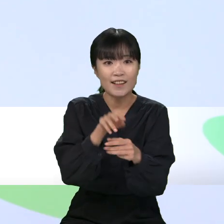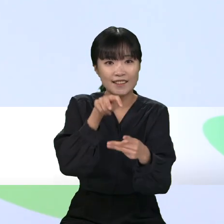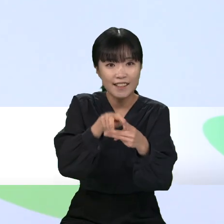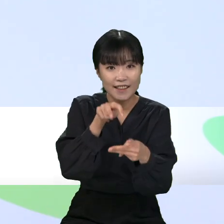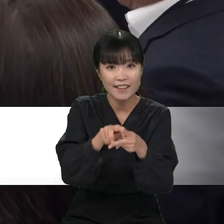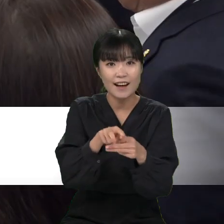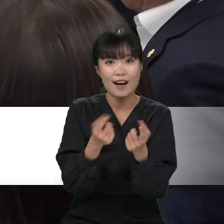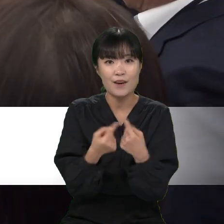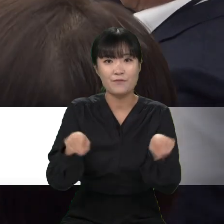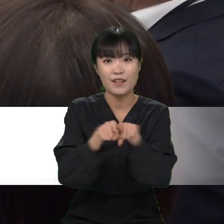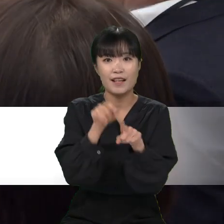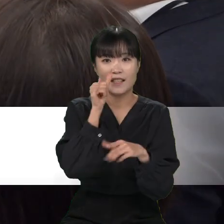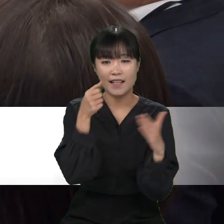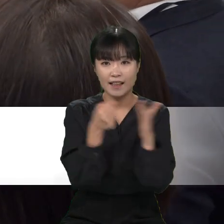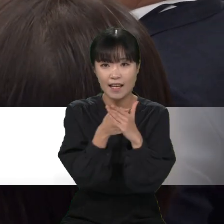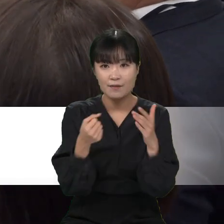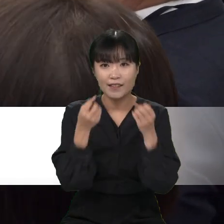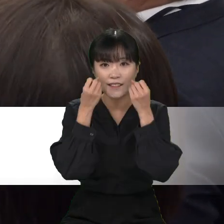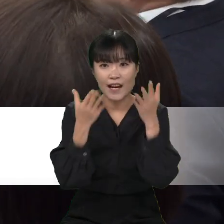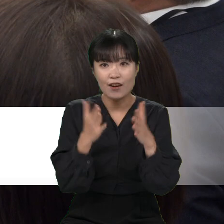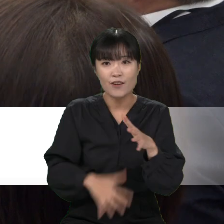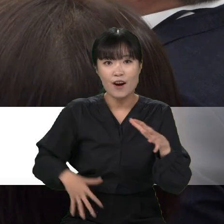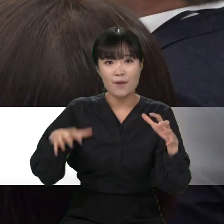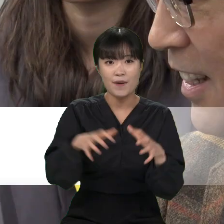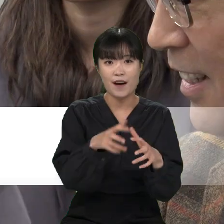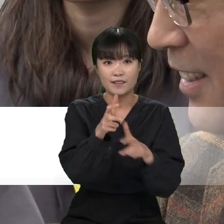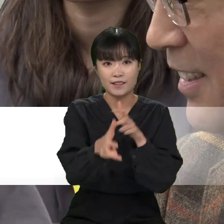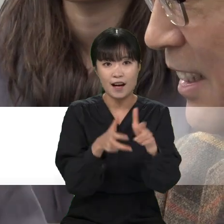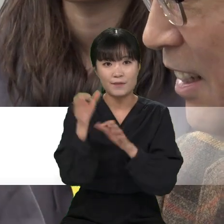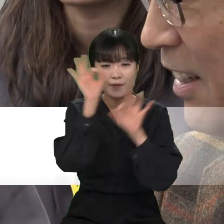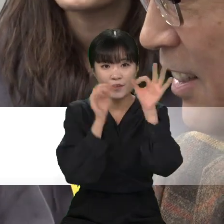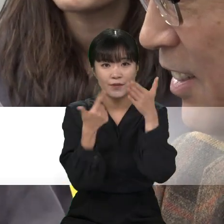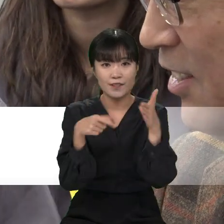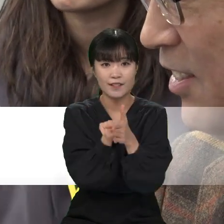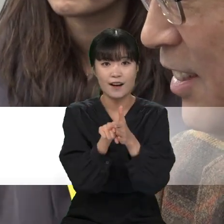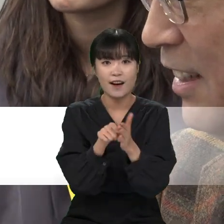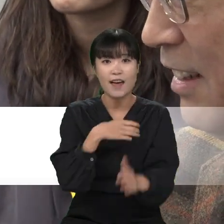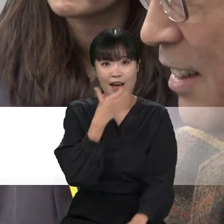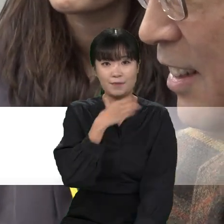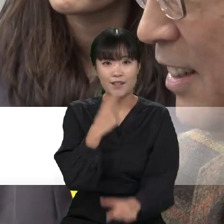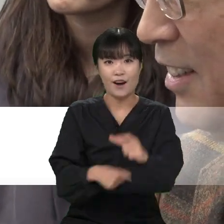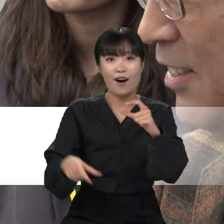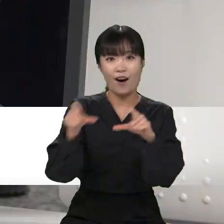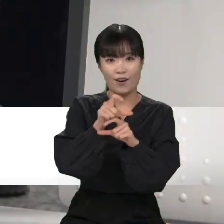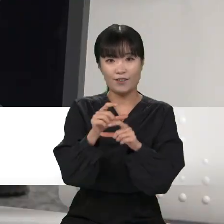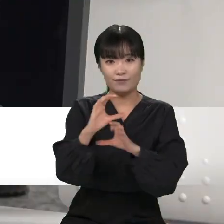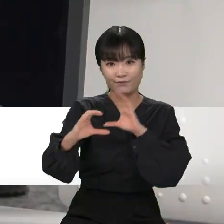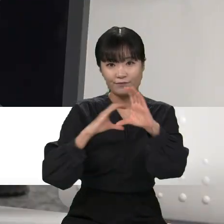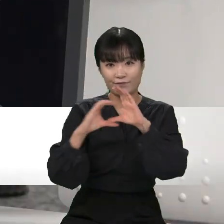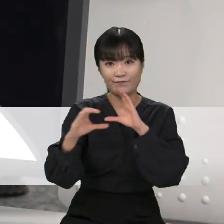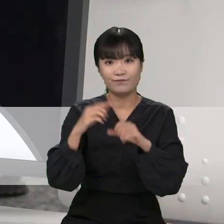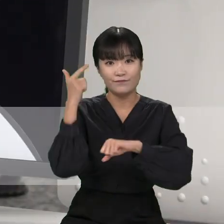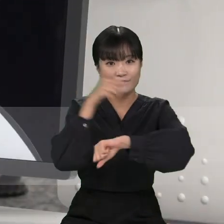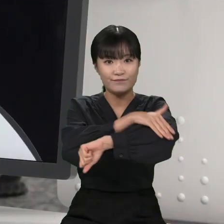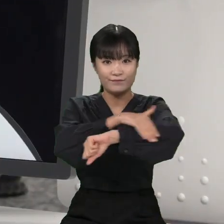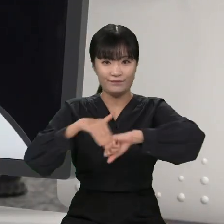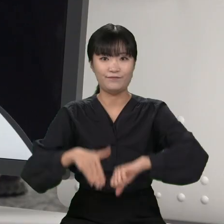있으며 신는 새로운 협력 사업 발굴을 위해 애플과 더욱 소통 협업해 나갈